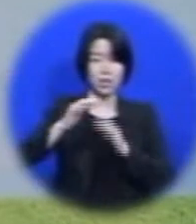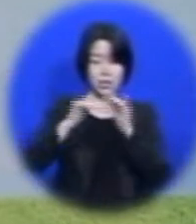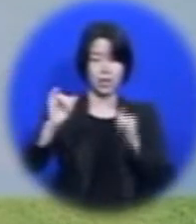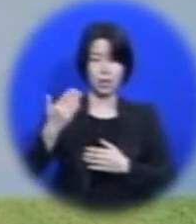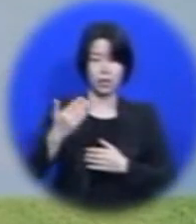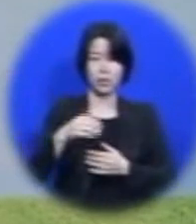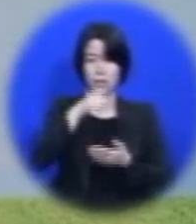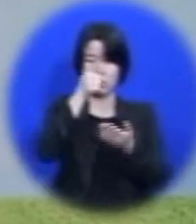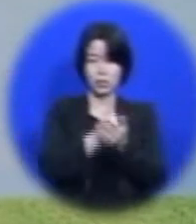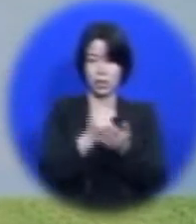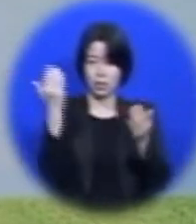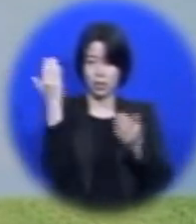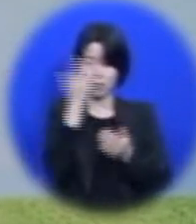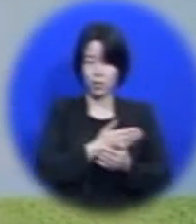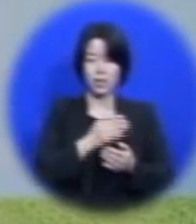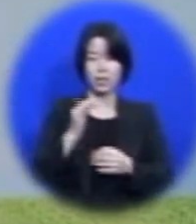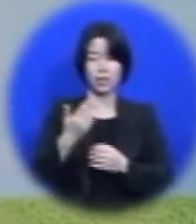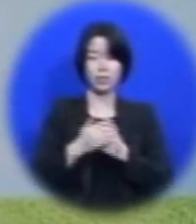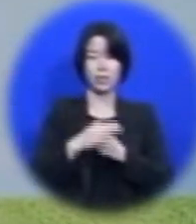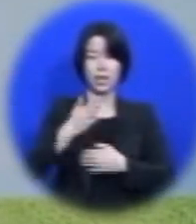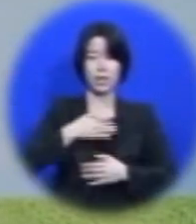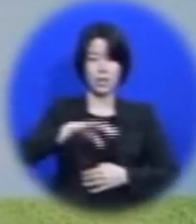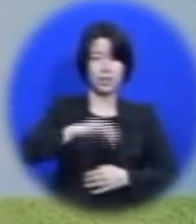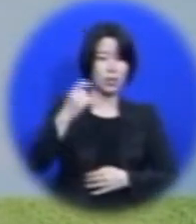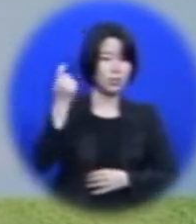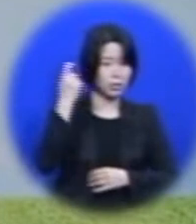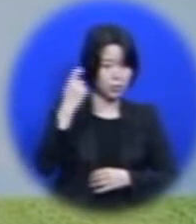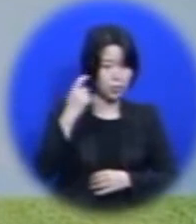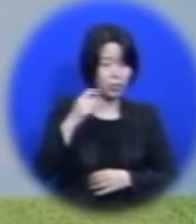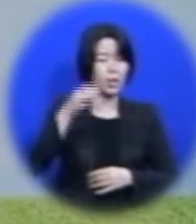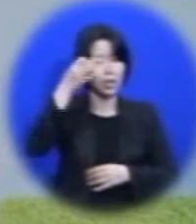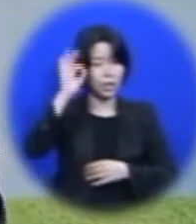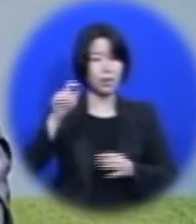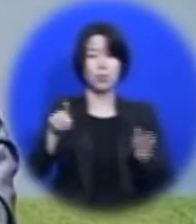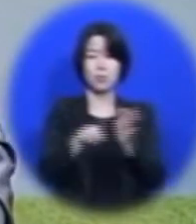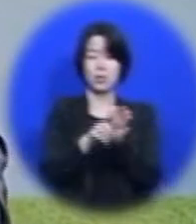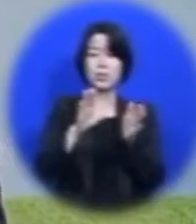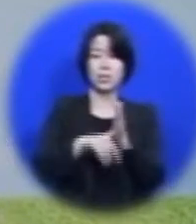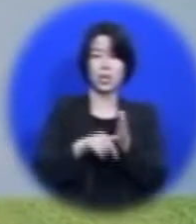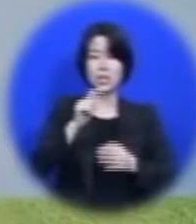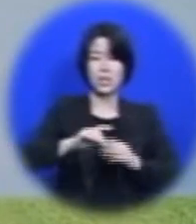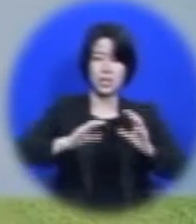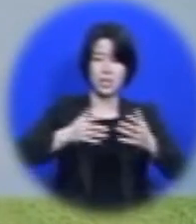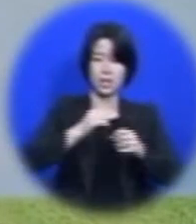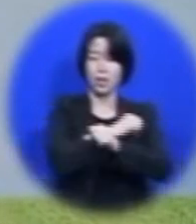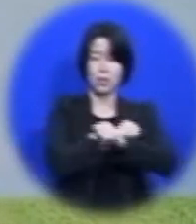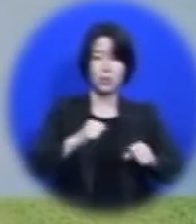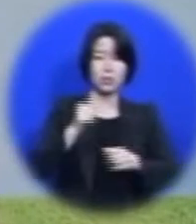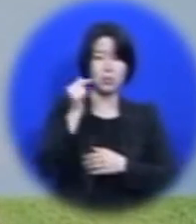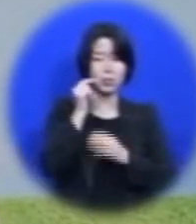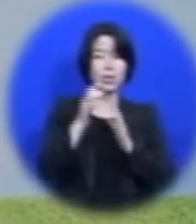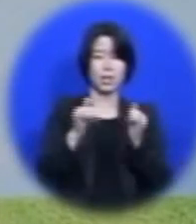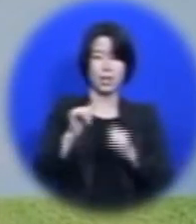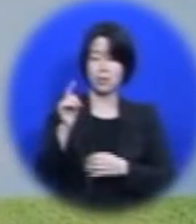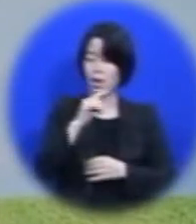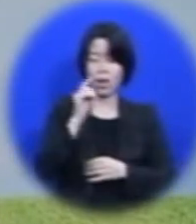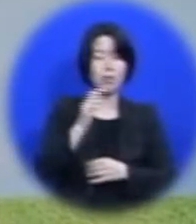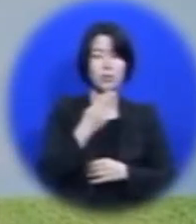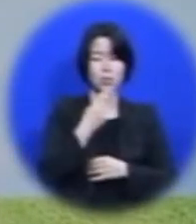여김을 받았다는 사실을 내가 처음 듣고 깨닫고 믿었을 때는 정말 이 세상에 용서 못할 사람이 아무도 없었죠.